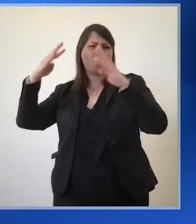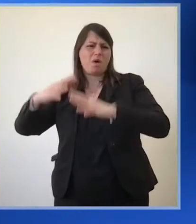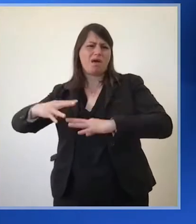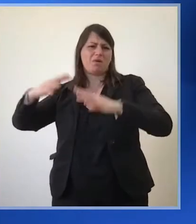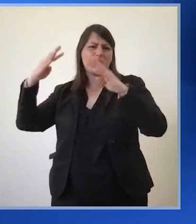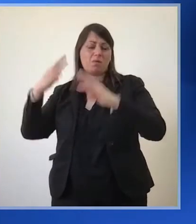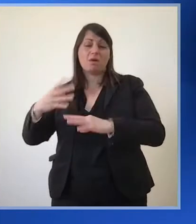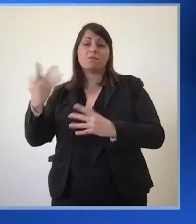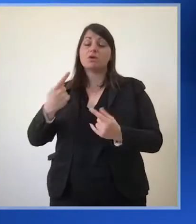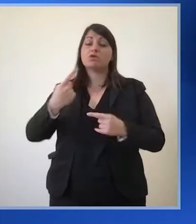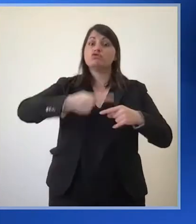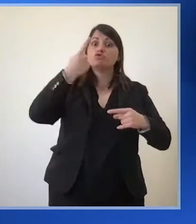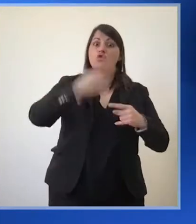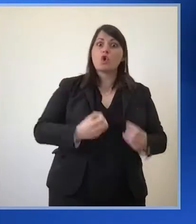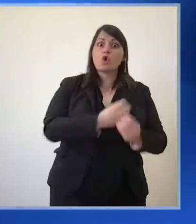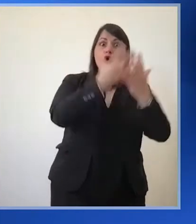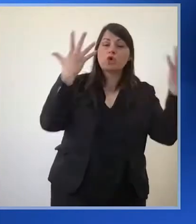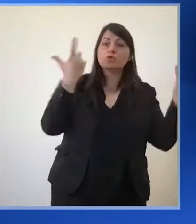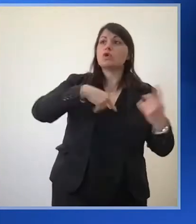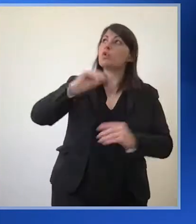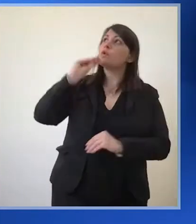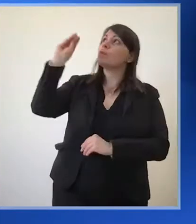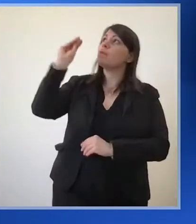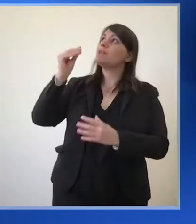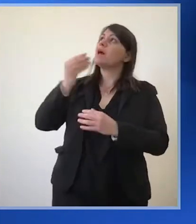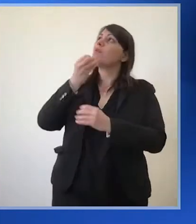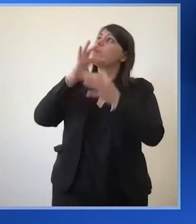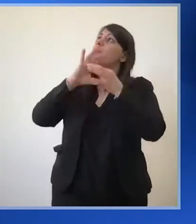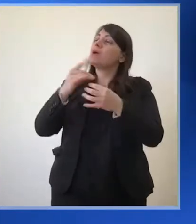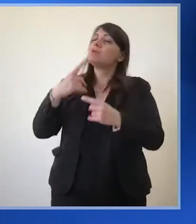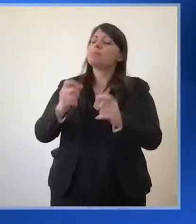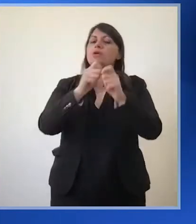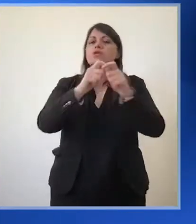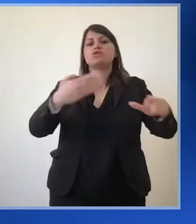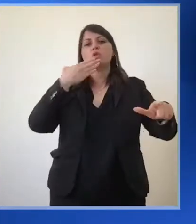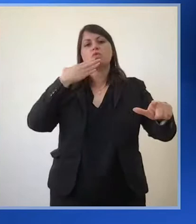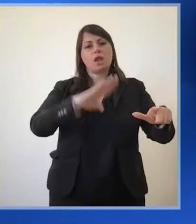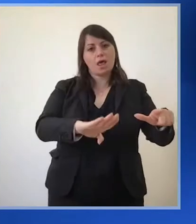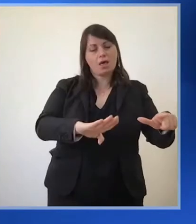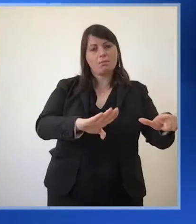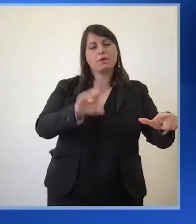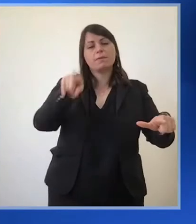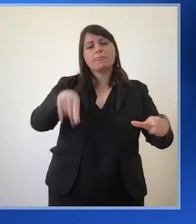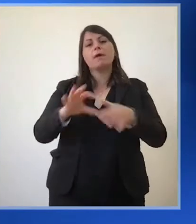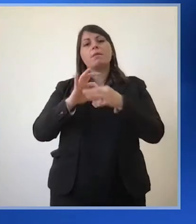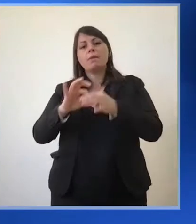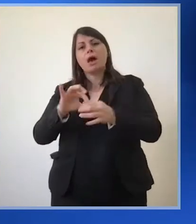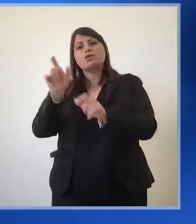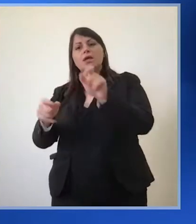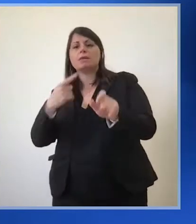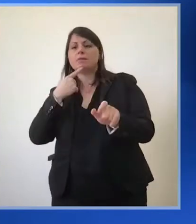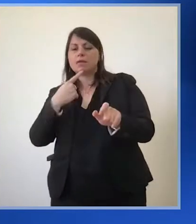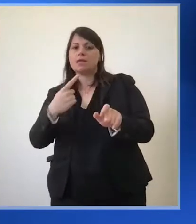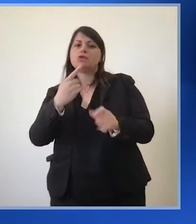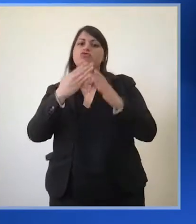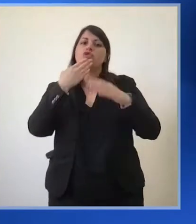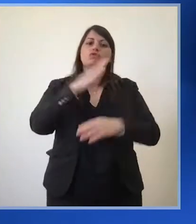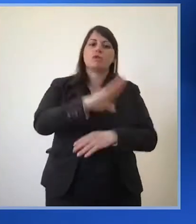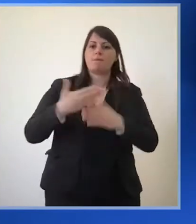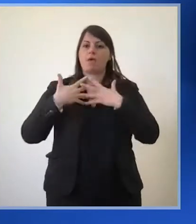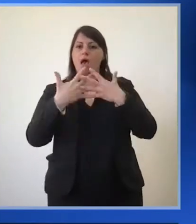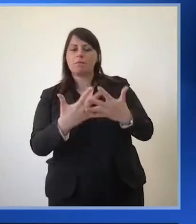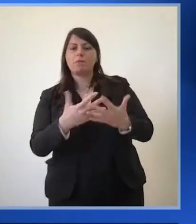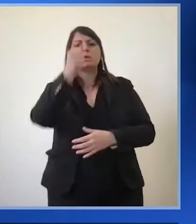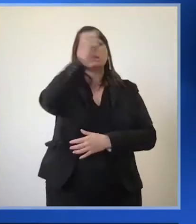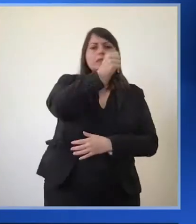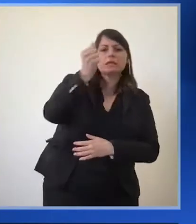glorioso domandiamo pace per Gerusalemme e pace per coloro che la amano, cristiani,